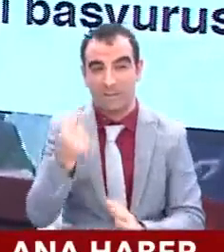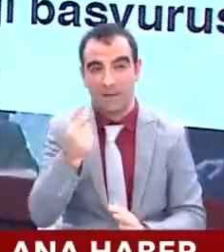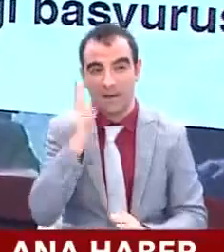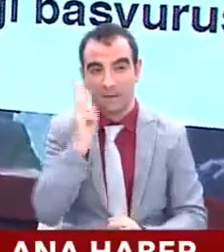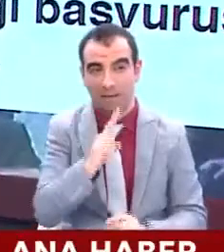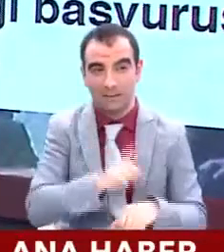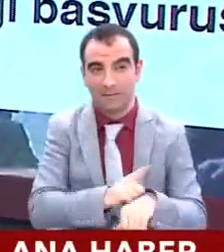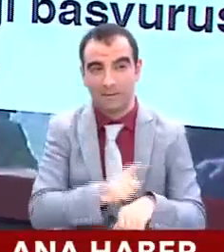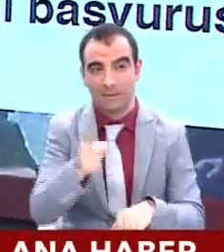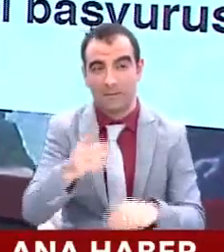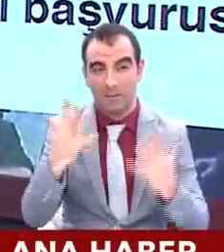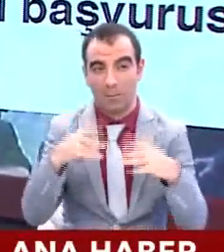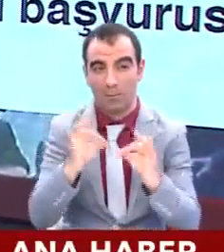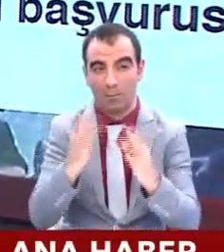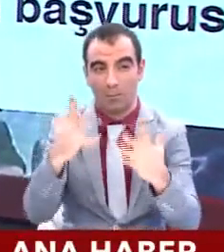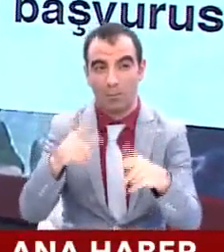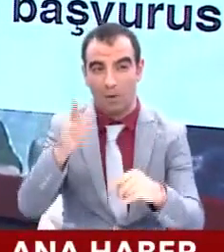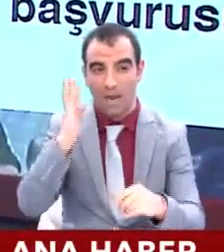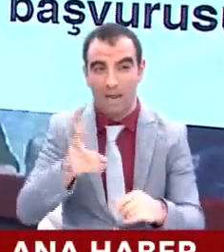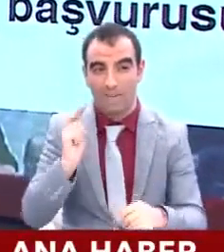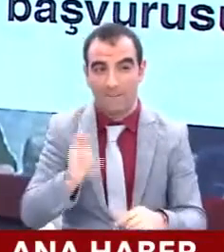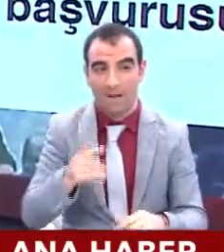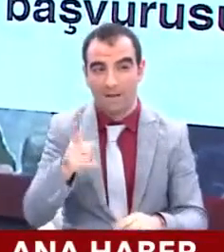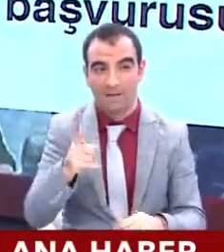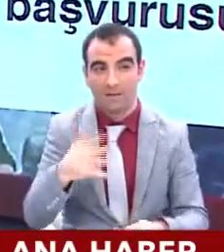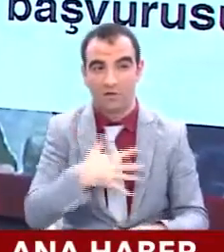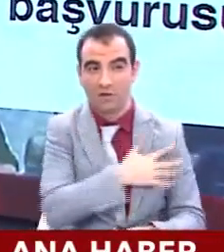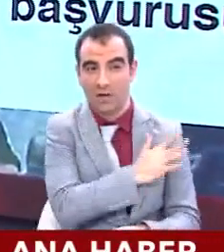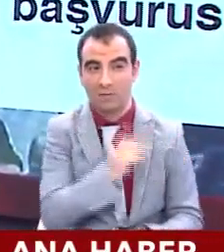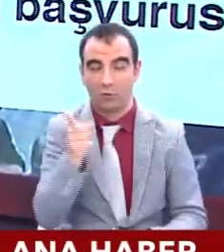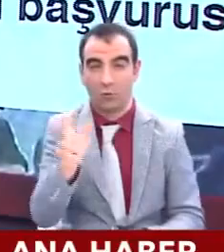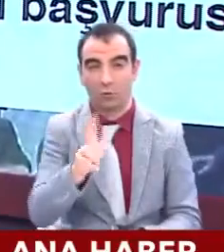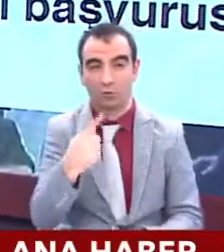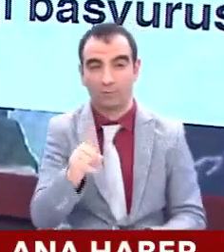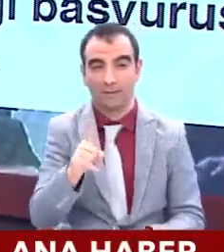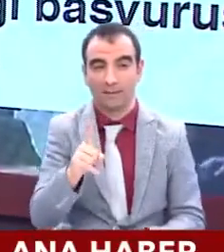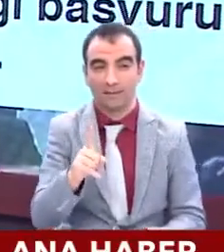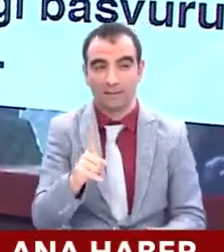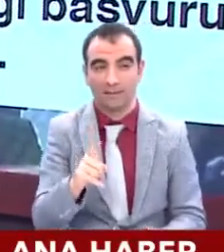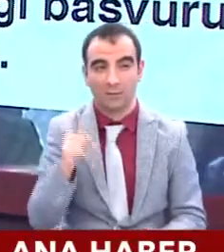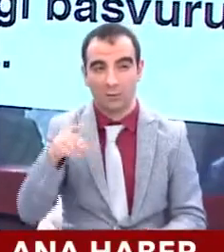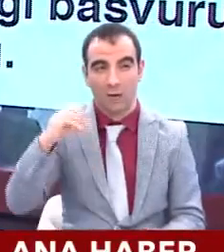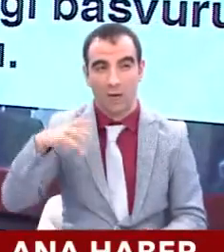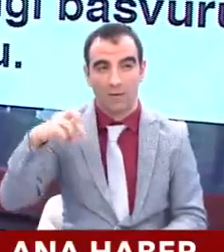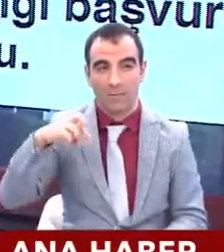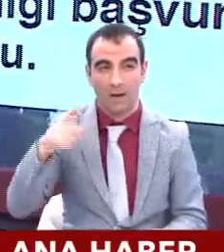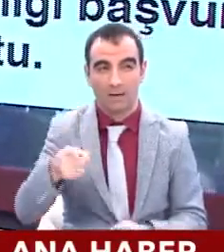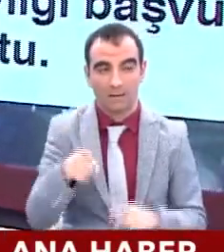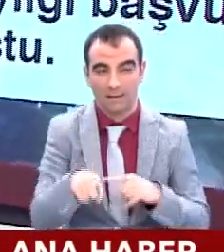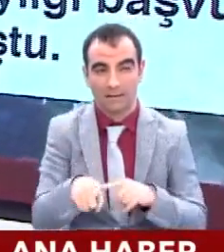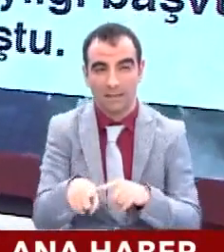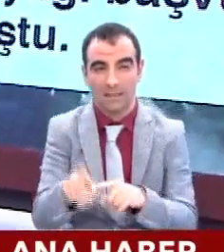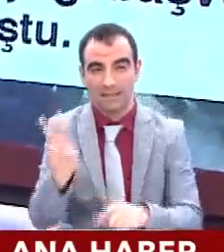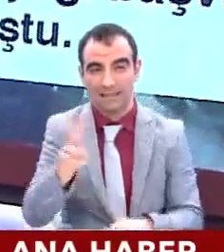baktığımız zaman vekillik borsasına En pahalısı Cumhuriyet Halk Partisi şu anda 30.000 onu AK Parti değil takip